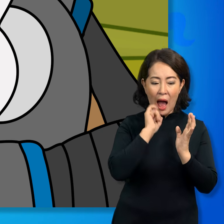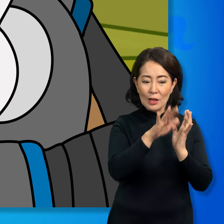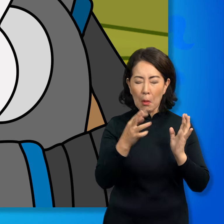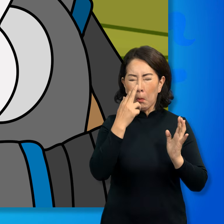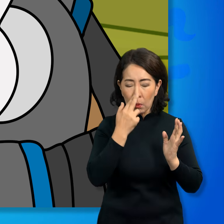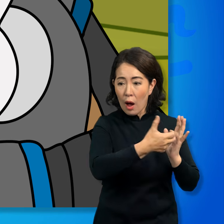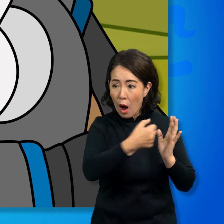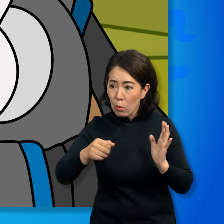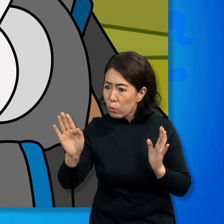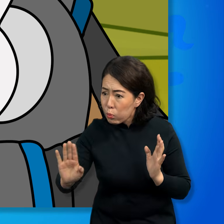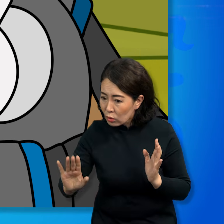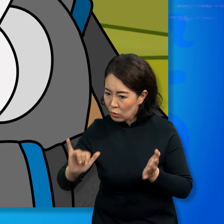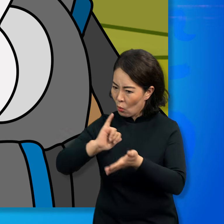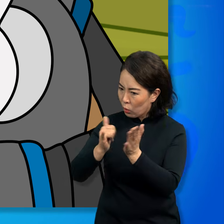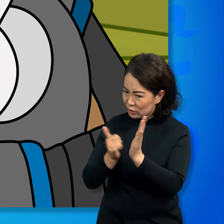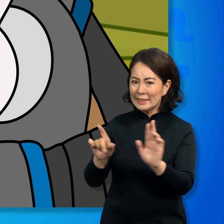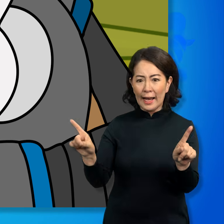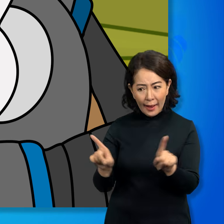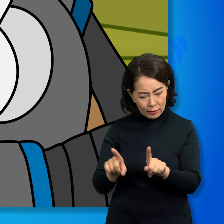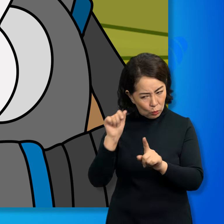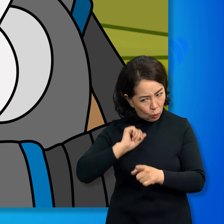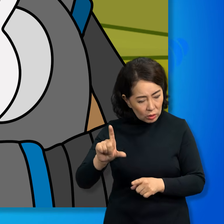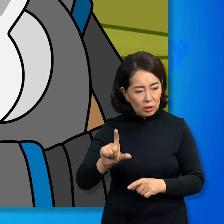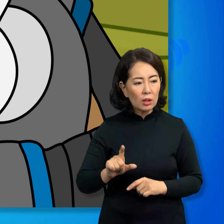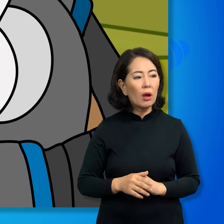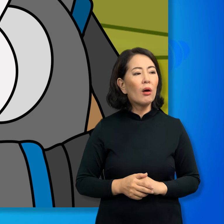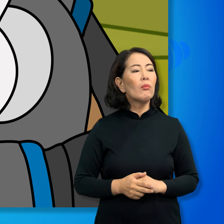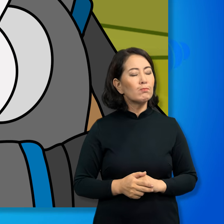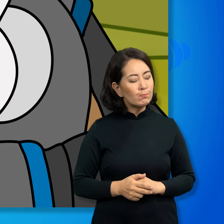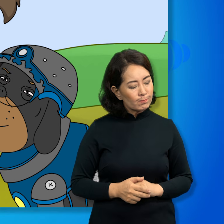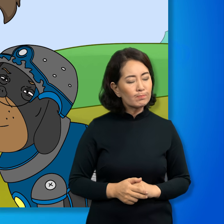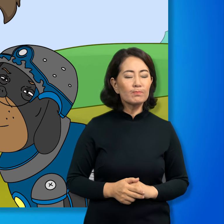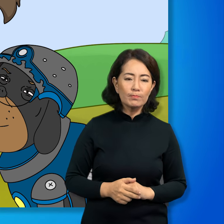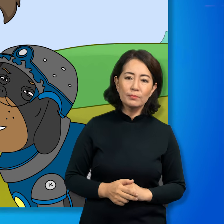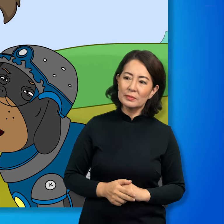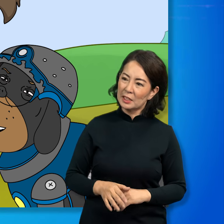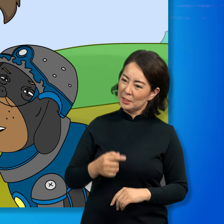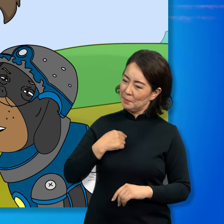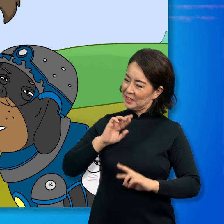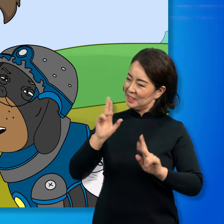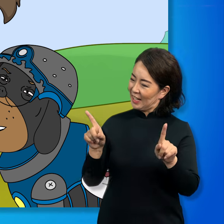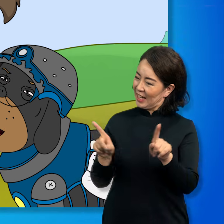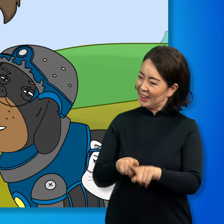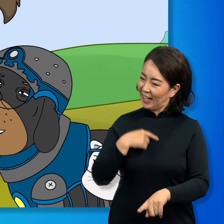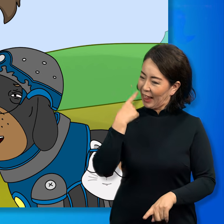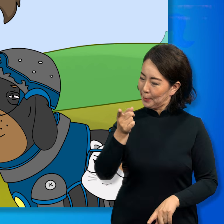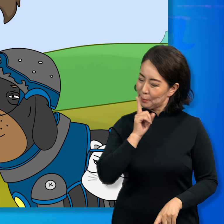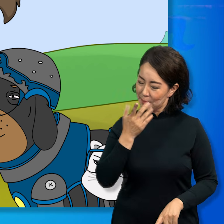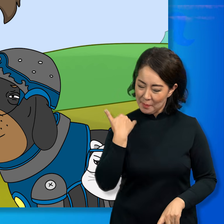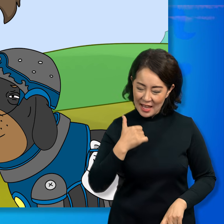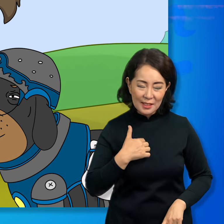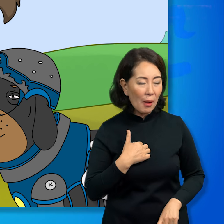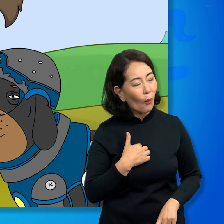дээ. Оюуны өмч гэдэг нь яг л тийм үнэтэй зүйл байхгүй юу? Би яг ингэж хэлэх гэж байлаа.